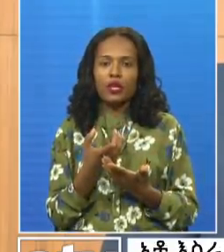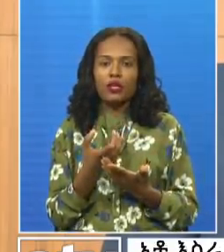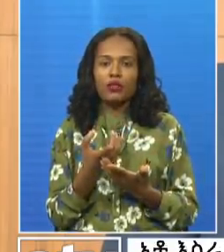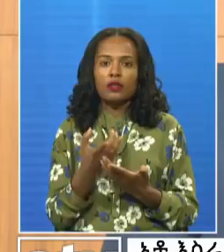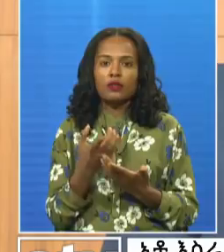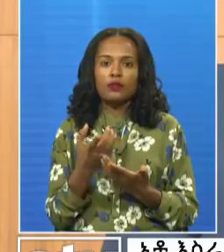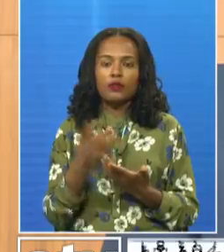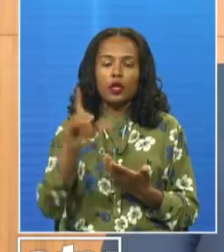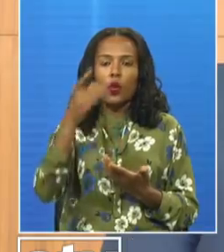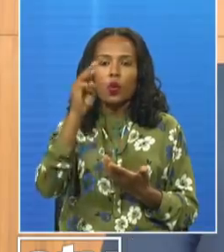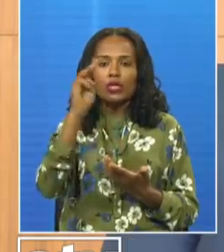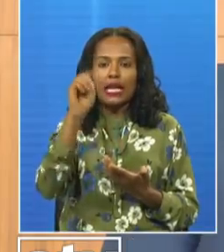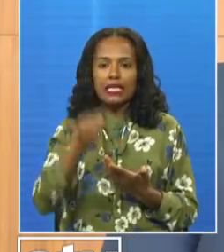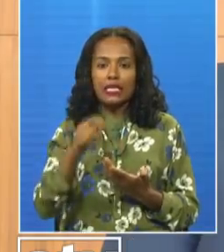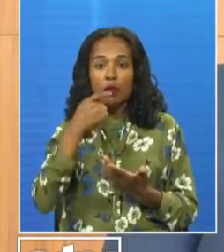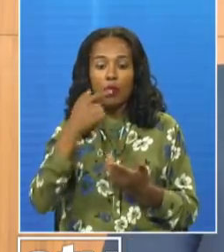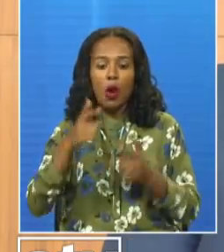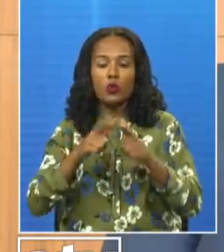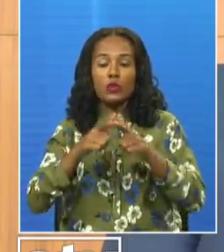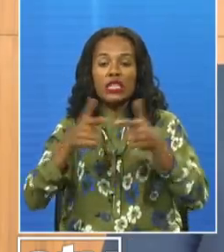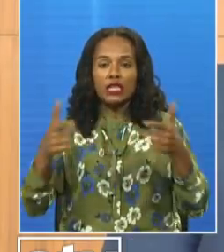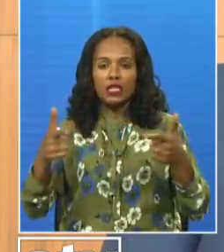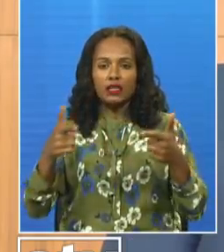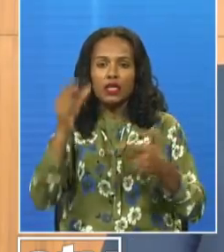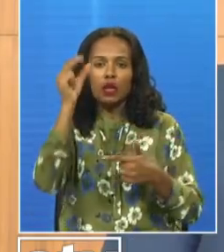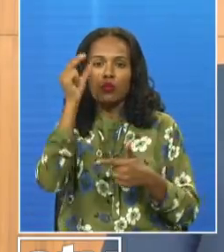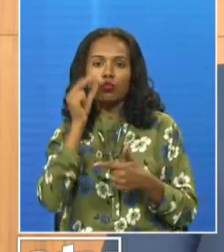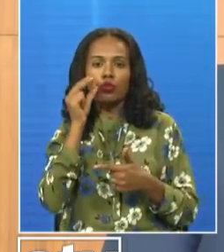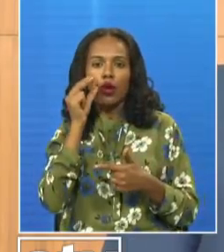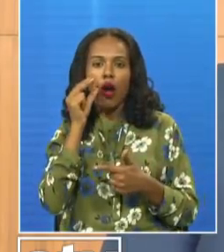ኮስታስ የሚባሉ ትልልቅ የቡና